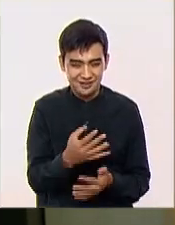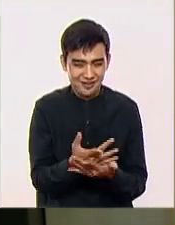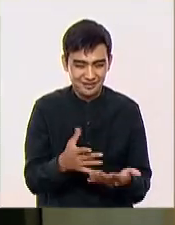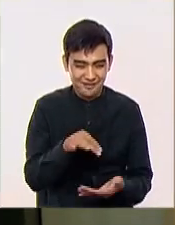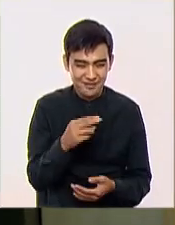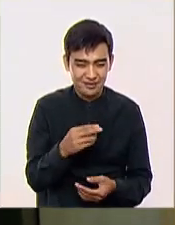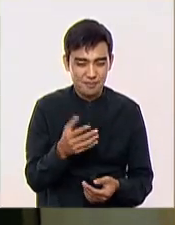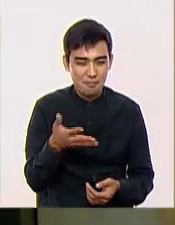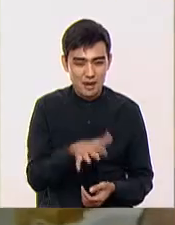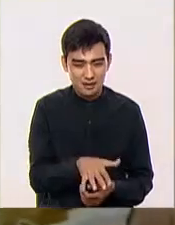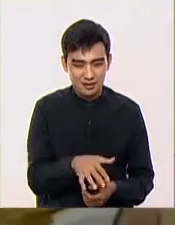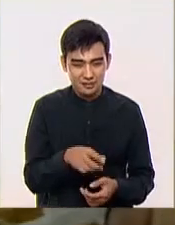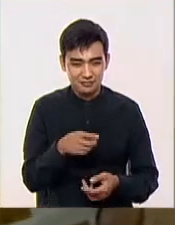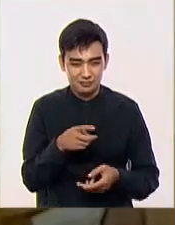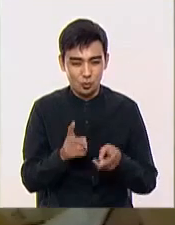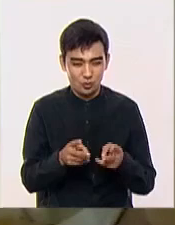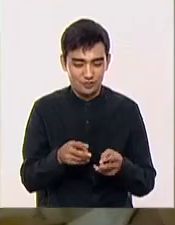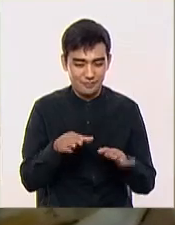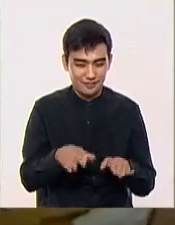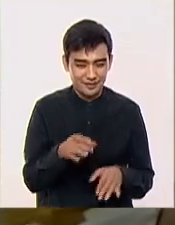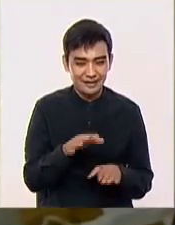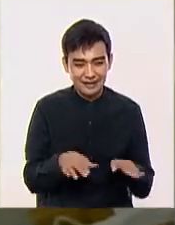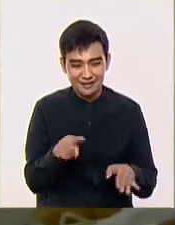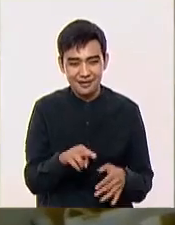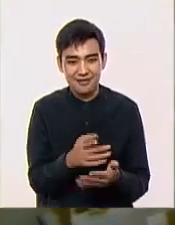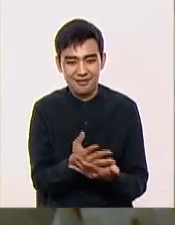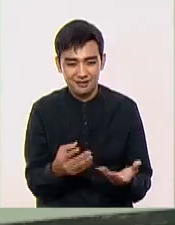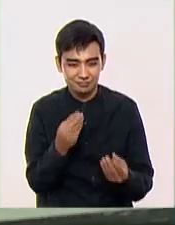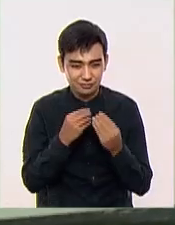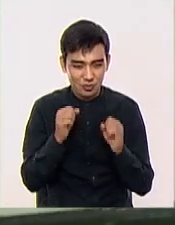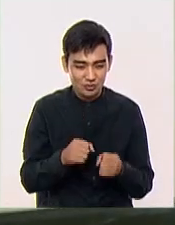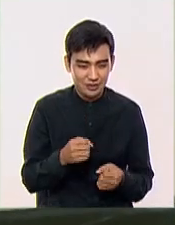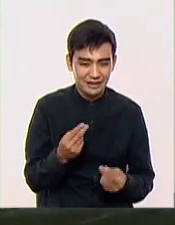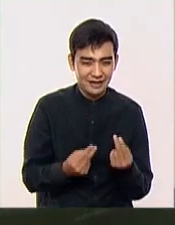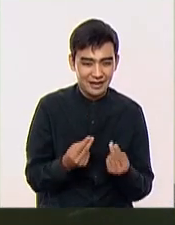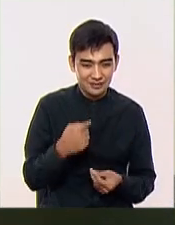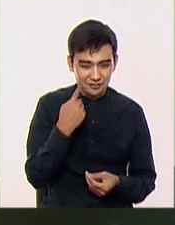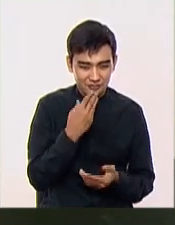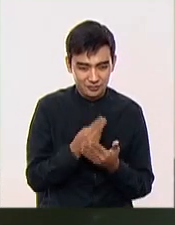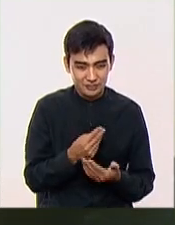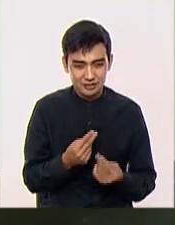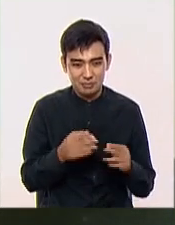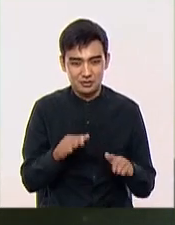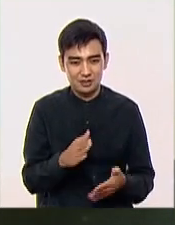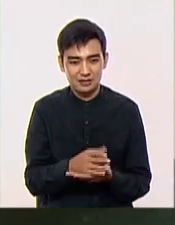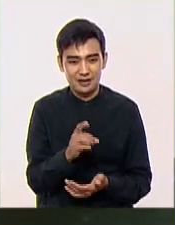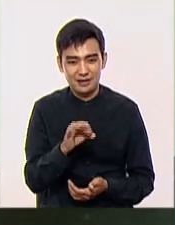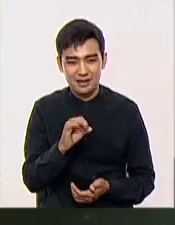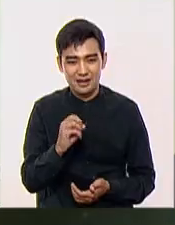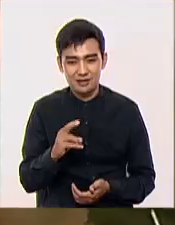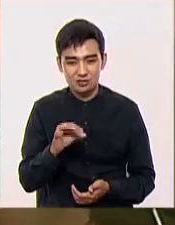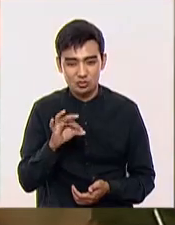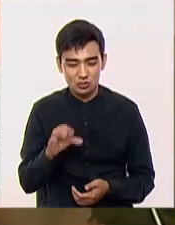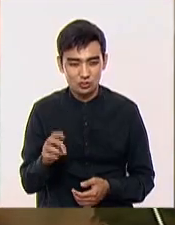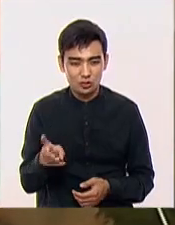5 мейрамхана қонақтарға қызмет көрсетеді. Балалар үшін де түрлі тағамдар, жеке ойын алаңдары жұмыс істейді. Балалармен Риксус премиум